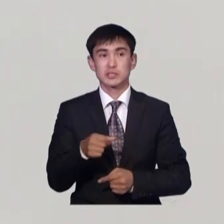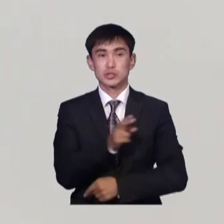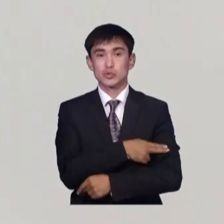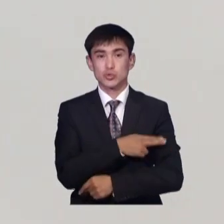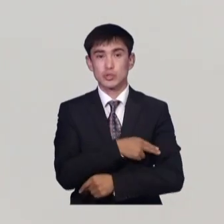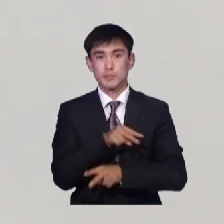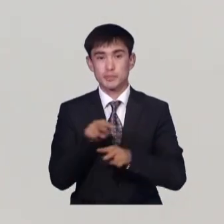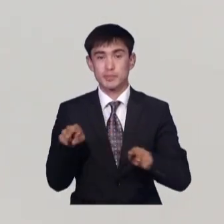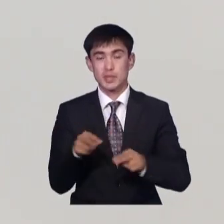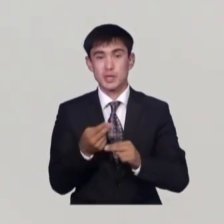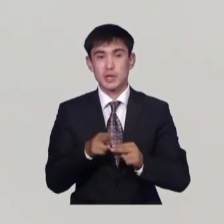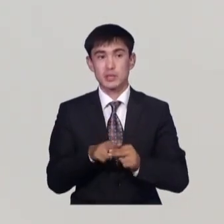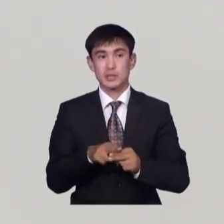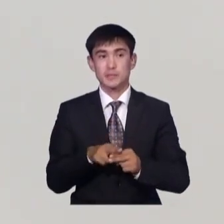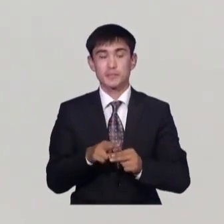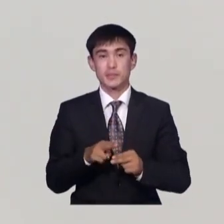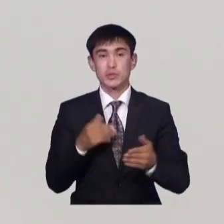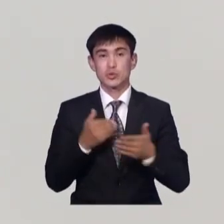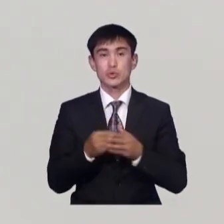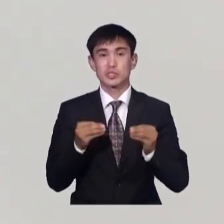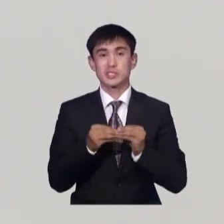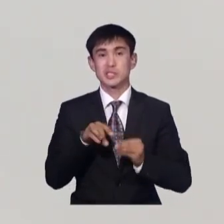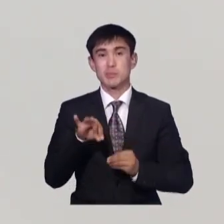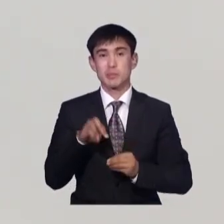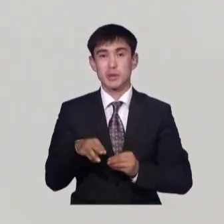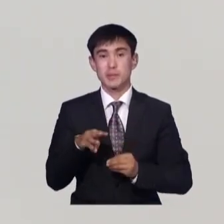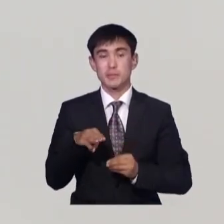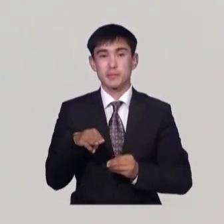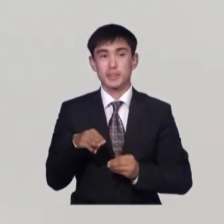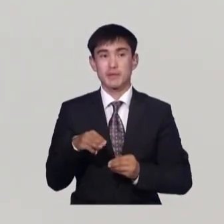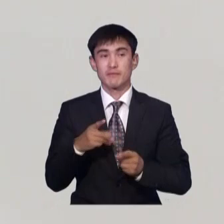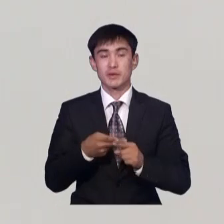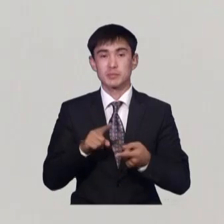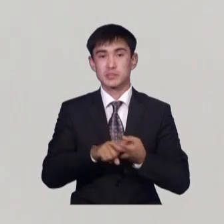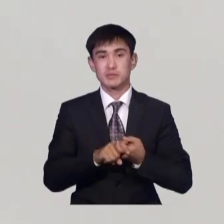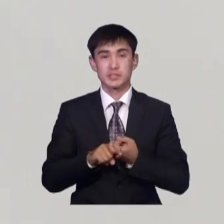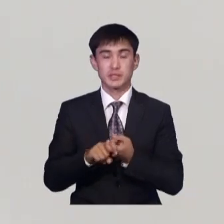довольствием, это в виде до 10 МРП. В этой связи